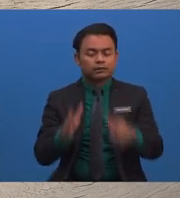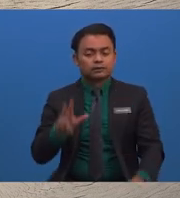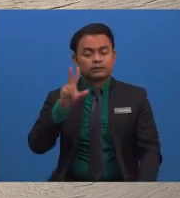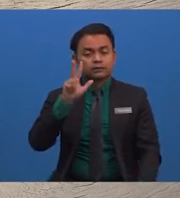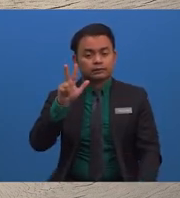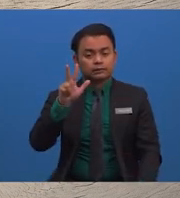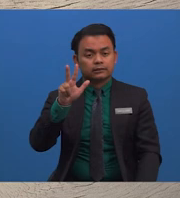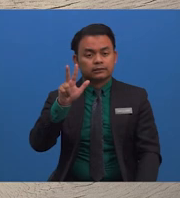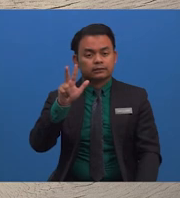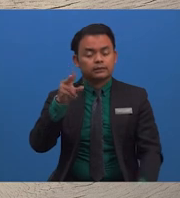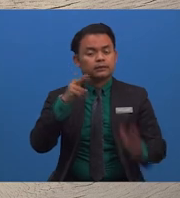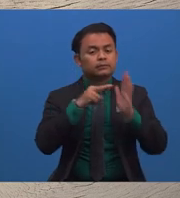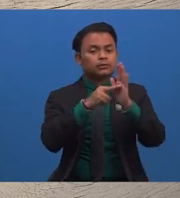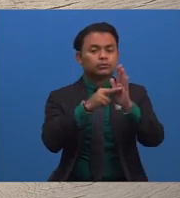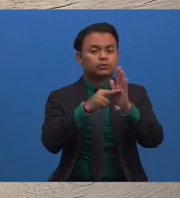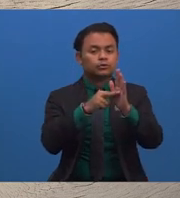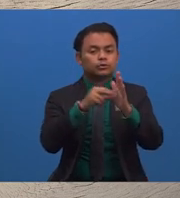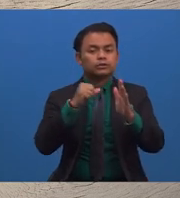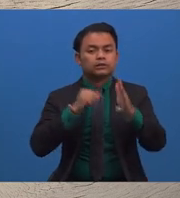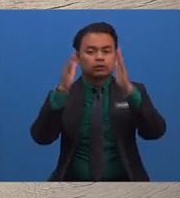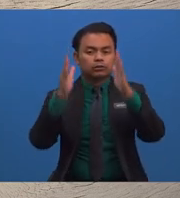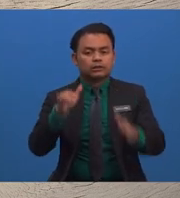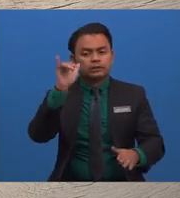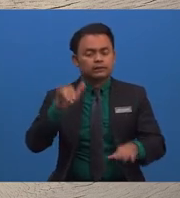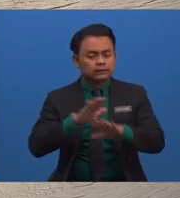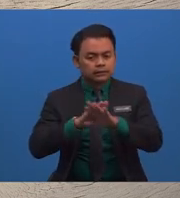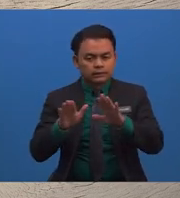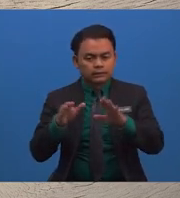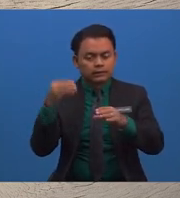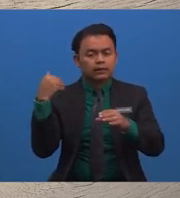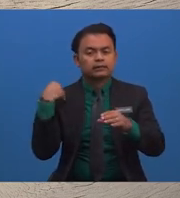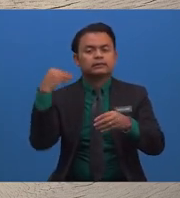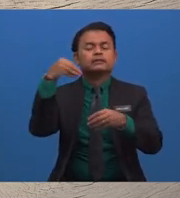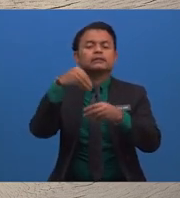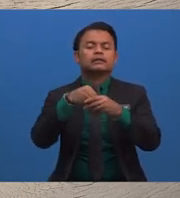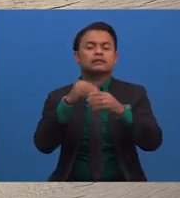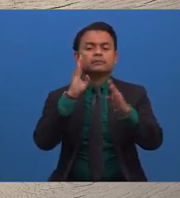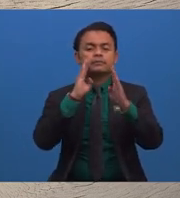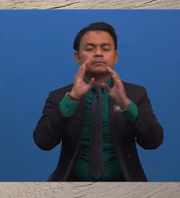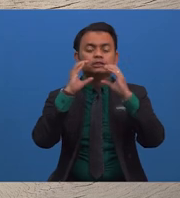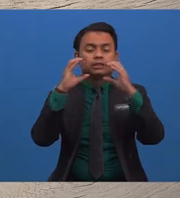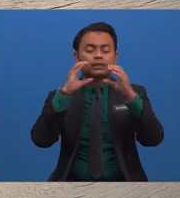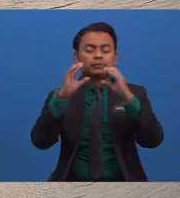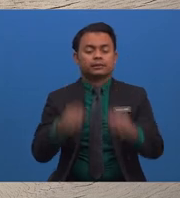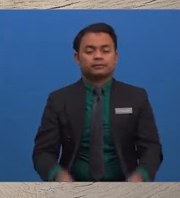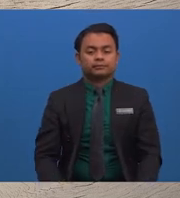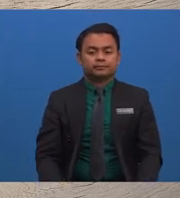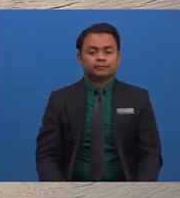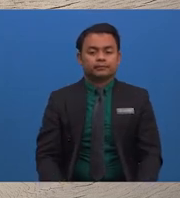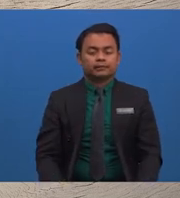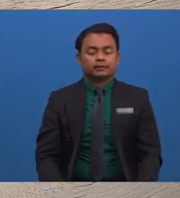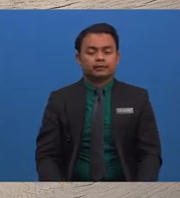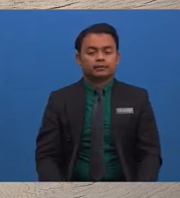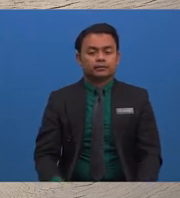tidak terlibat dalam percakapan. Antara kata ganti nama diri orang ketiga tunggal ialah